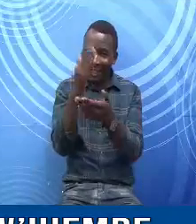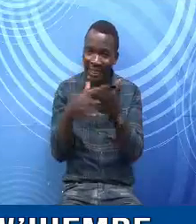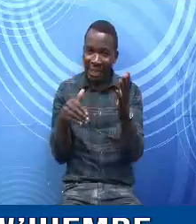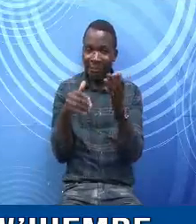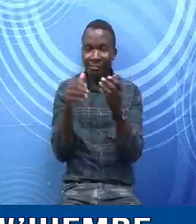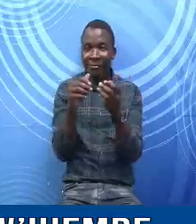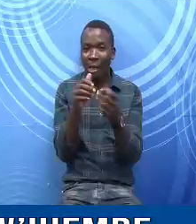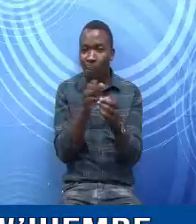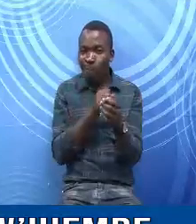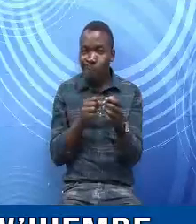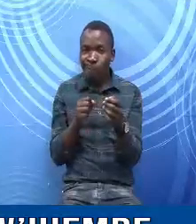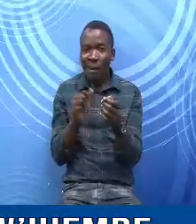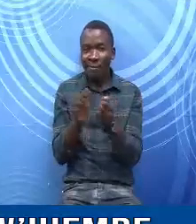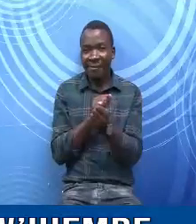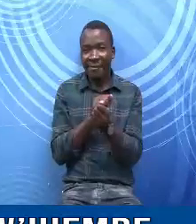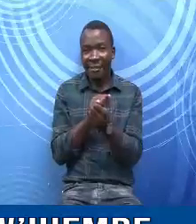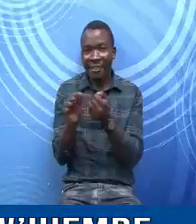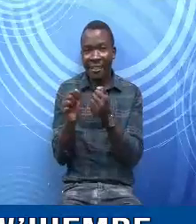bagiraga ihembe